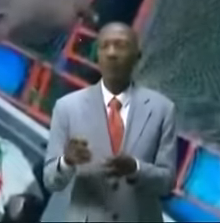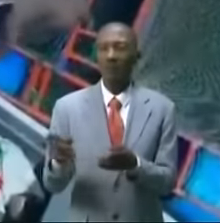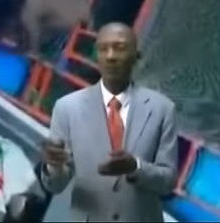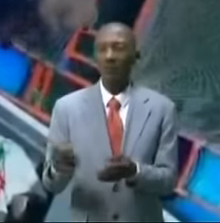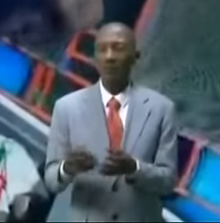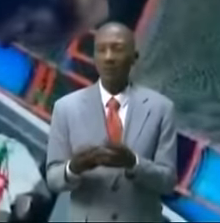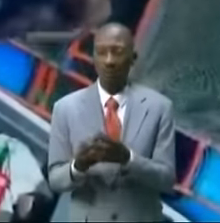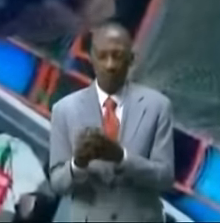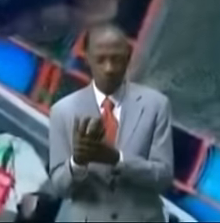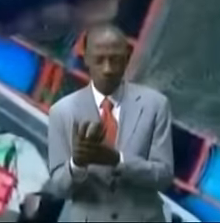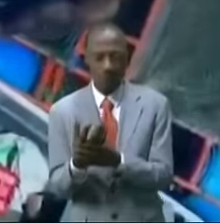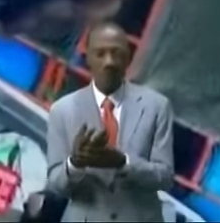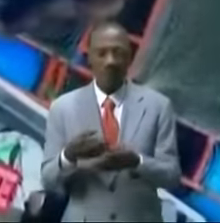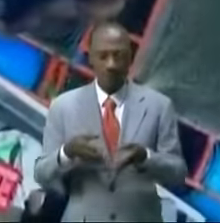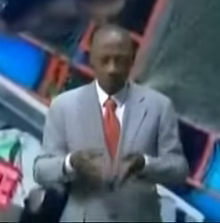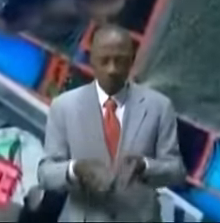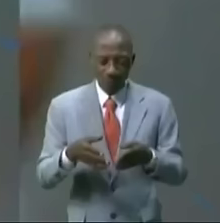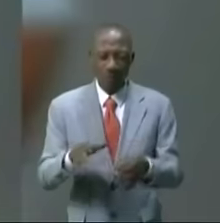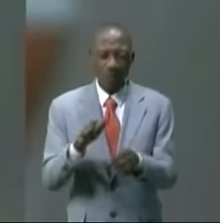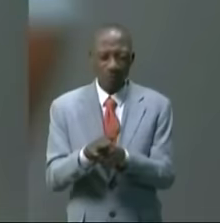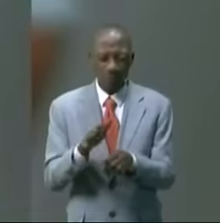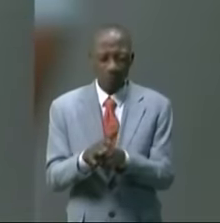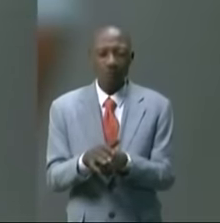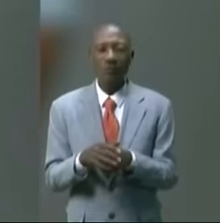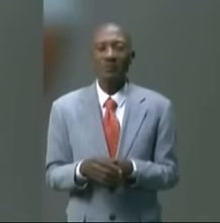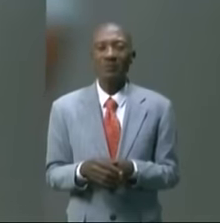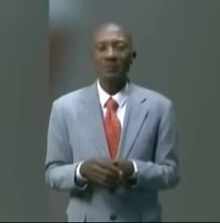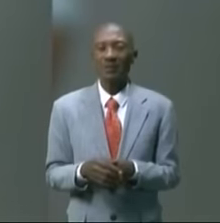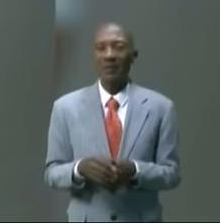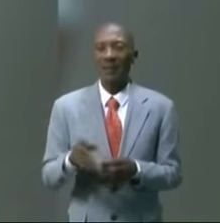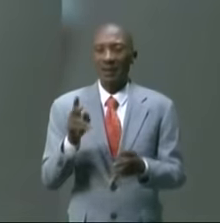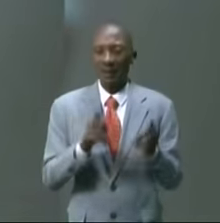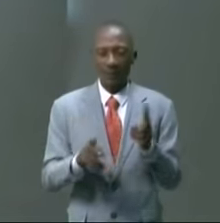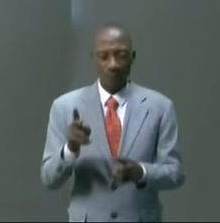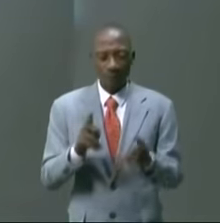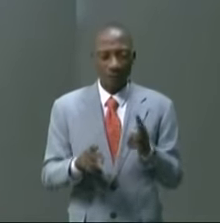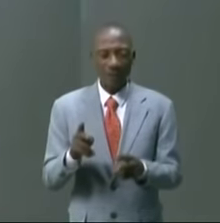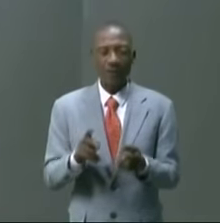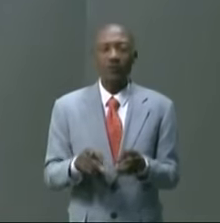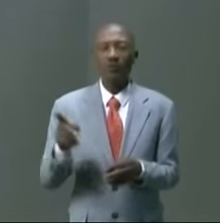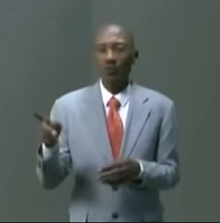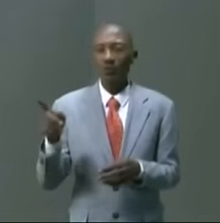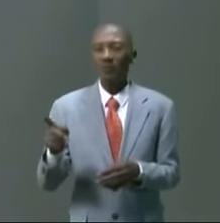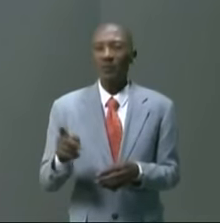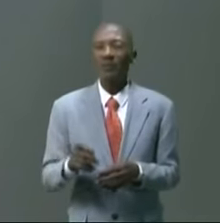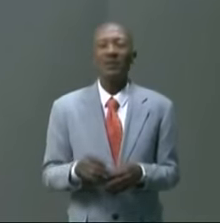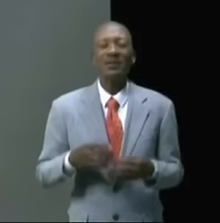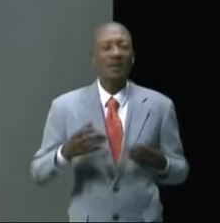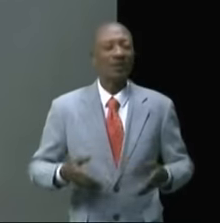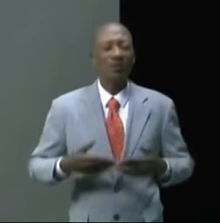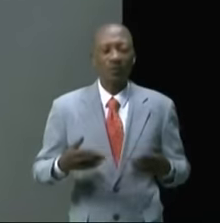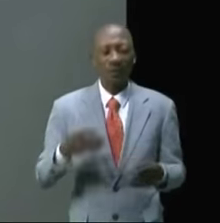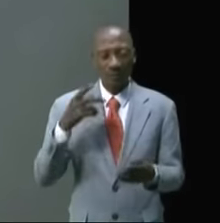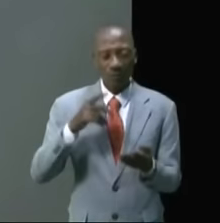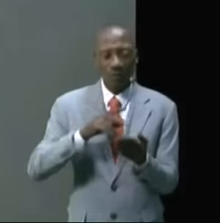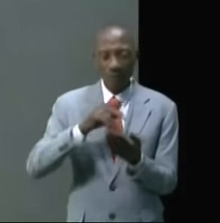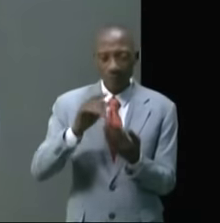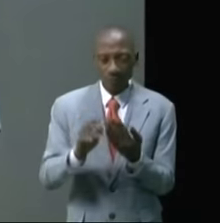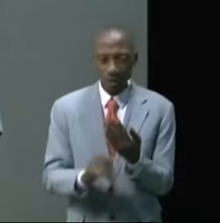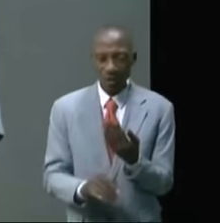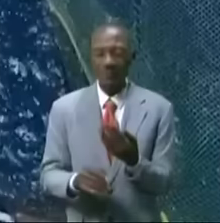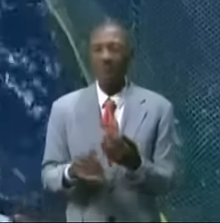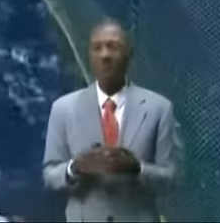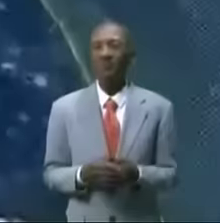la grande satisfaction de la population. JJ Didier, directeur technique de ce projet, croit aux